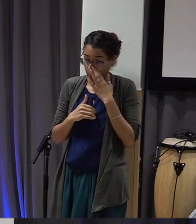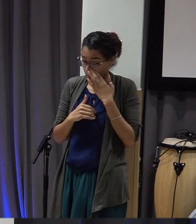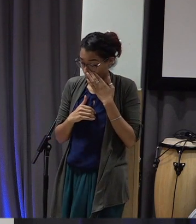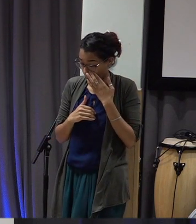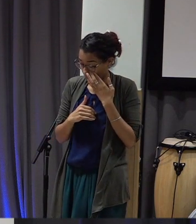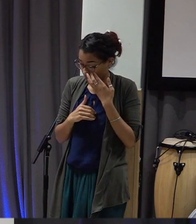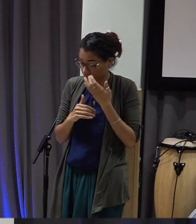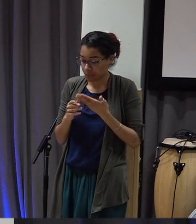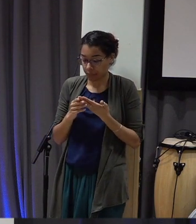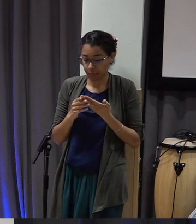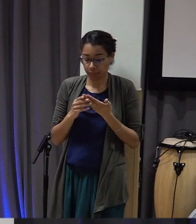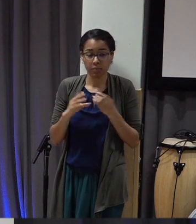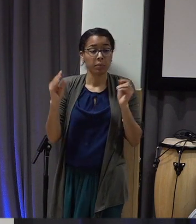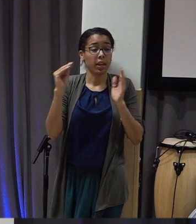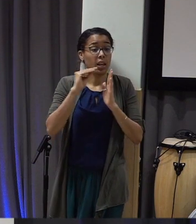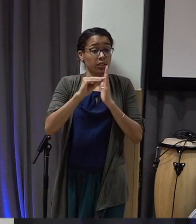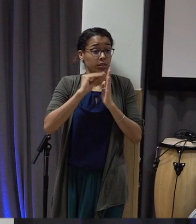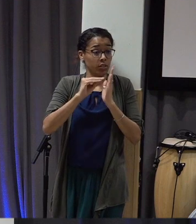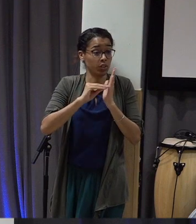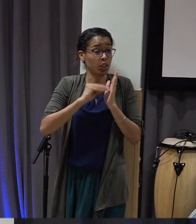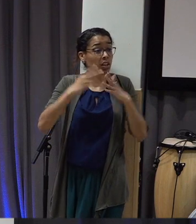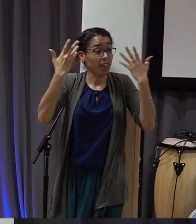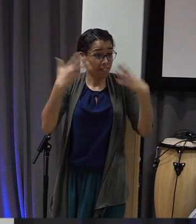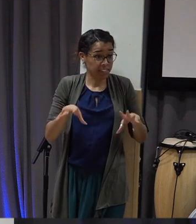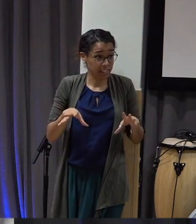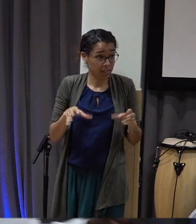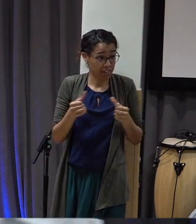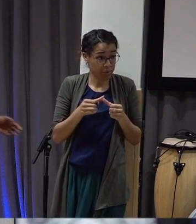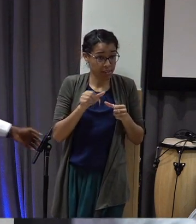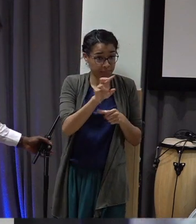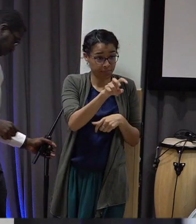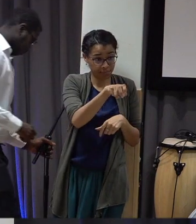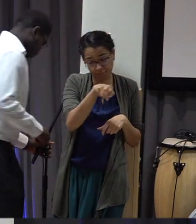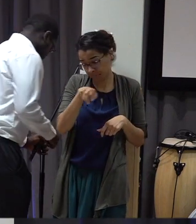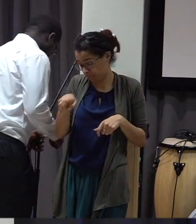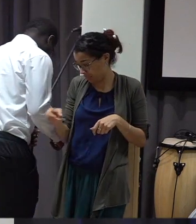Et lorsque tu as noté cela, tu viens et tu le poses dans la corbeille.